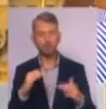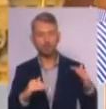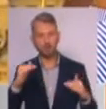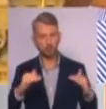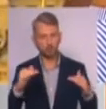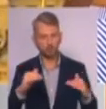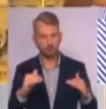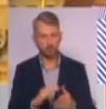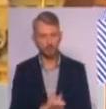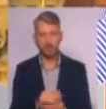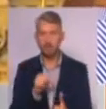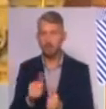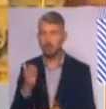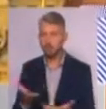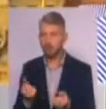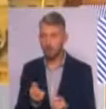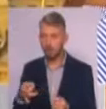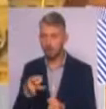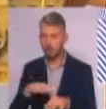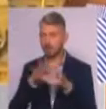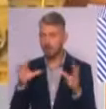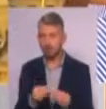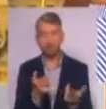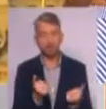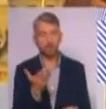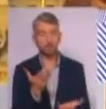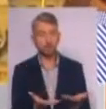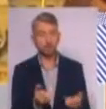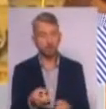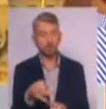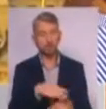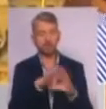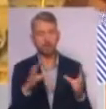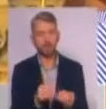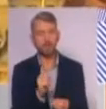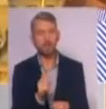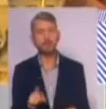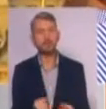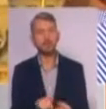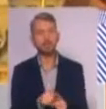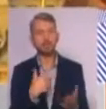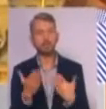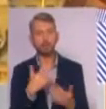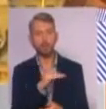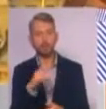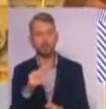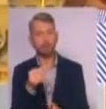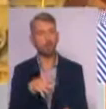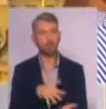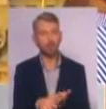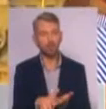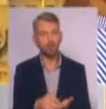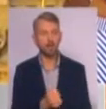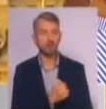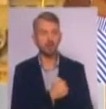Угу. Саме якщо брати район загалом. Якщо брати район загалом. Але все ж таки стосовно рівня освоєння. Угу. На